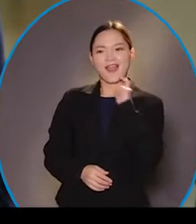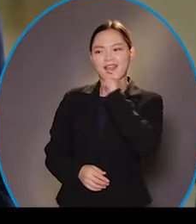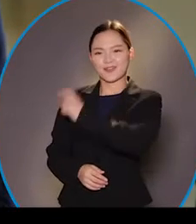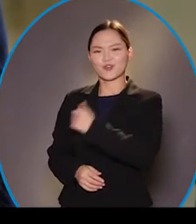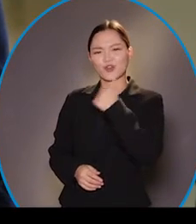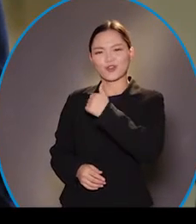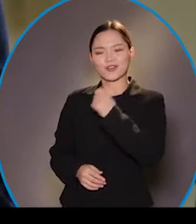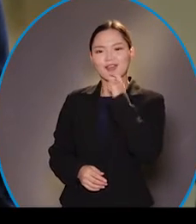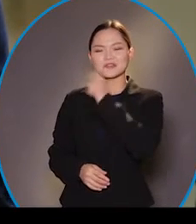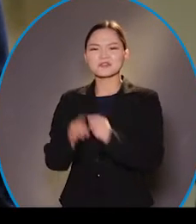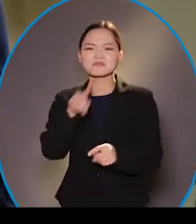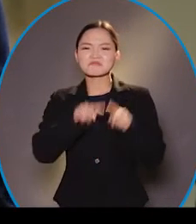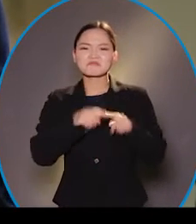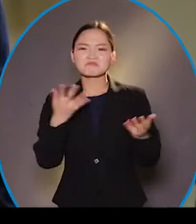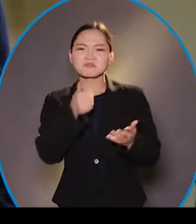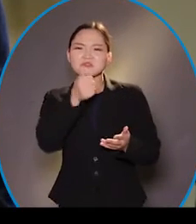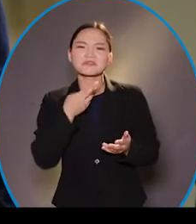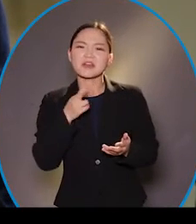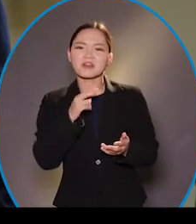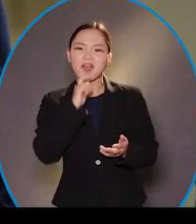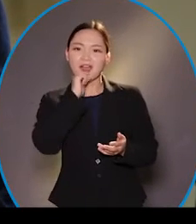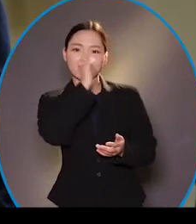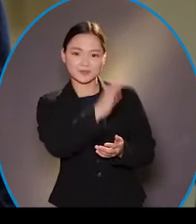Гоё. Юу гоё юм?